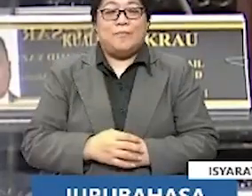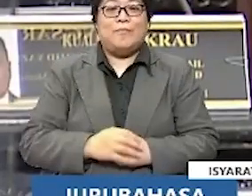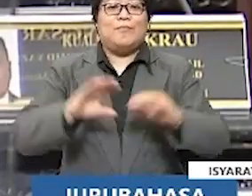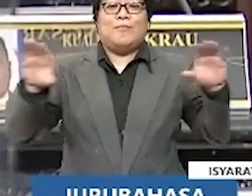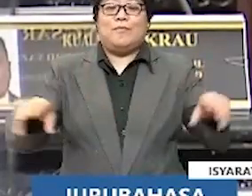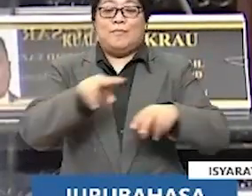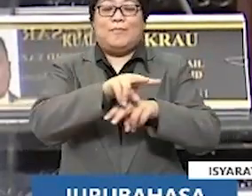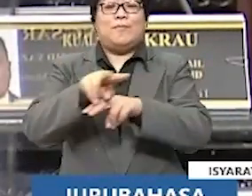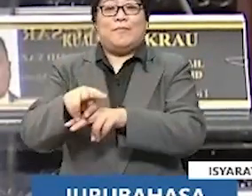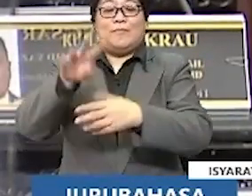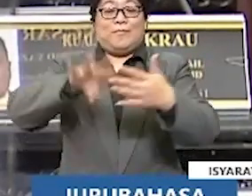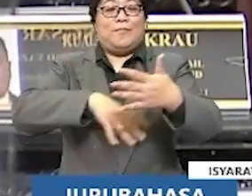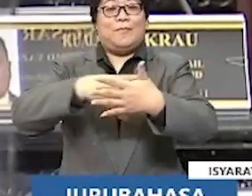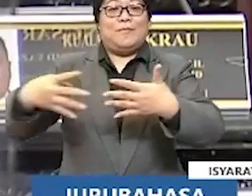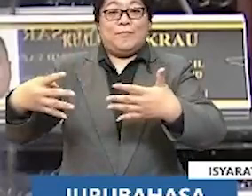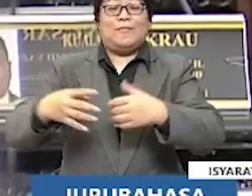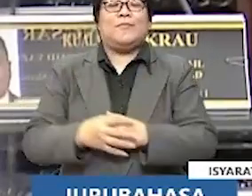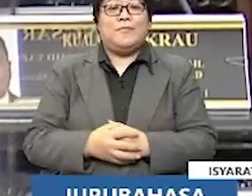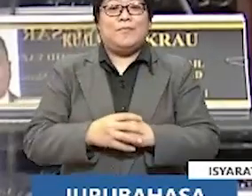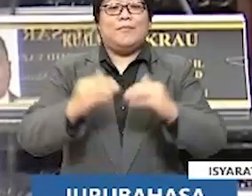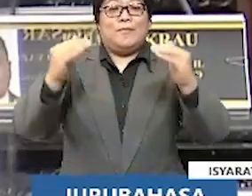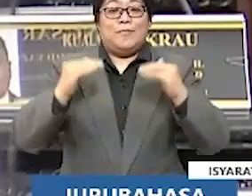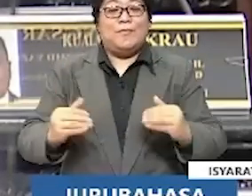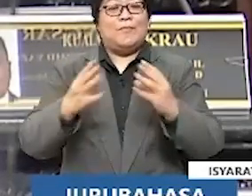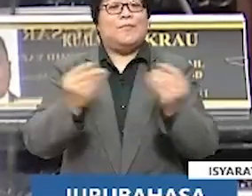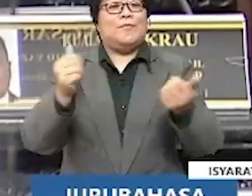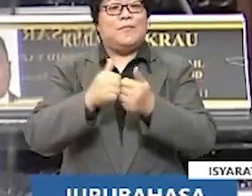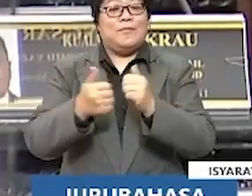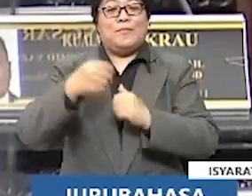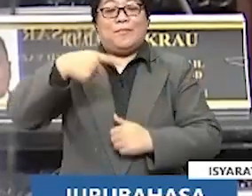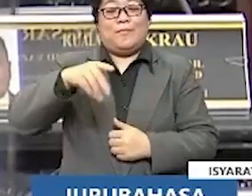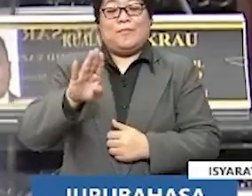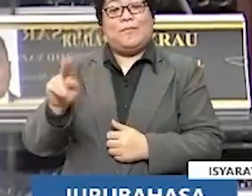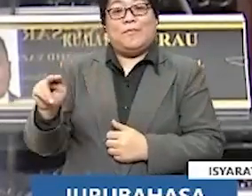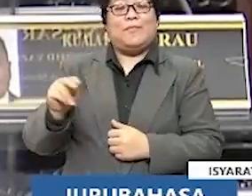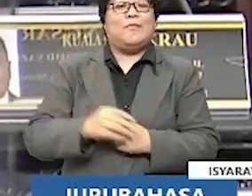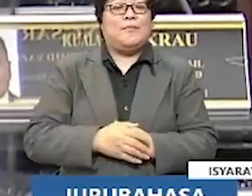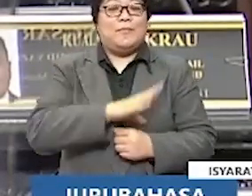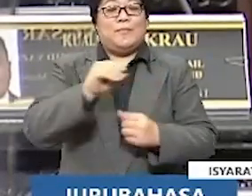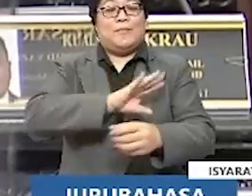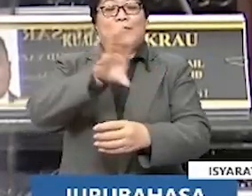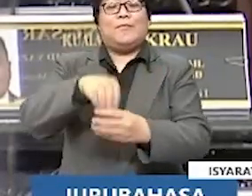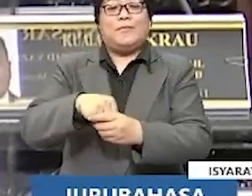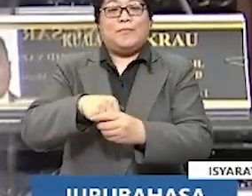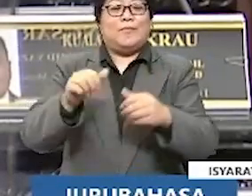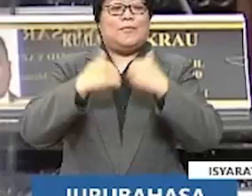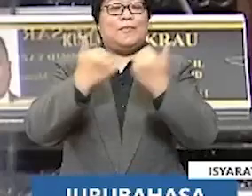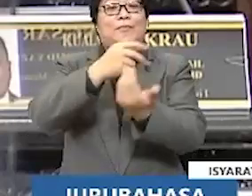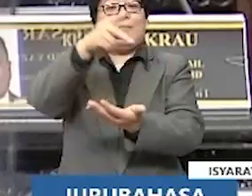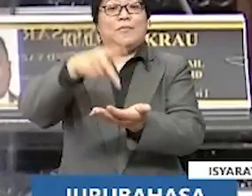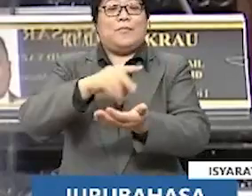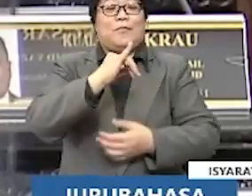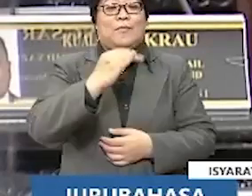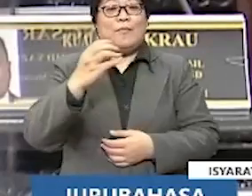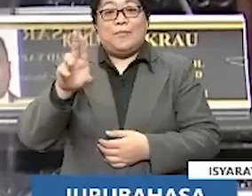melaksanakan pemantauan berkala. Yang ketiga, penyelesaian bersama PBN di samping penglibatan agensi pusat seperti